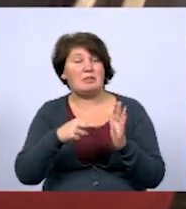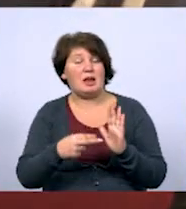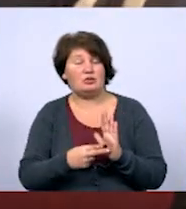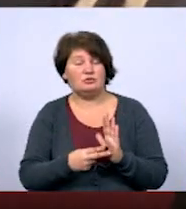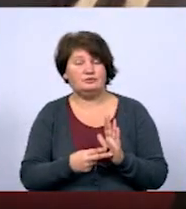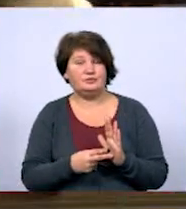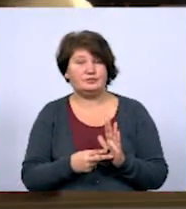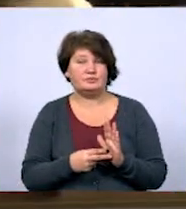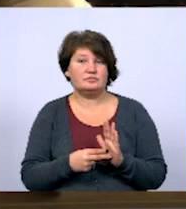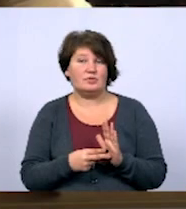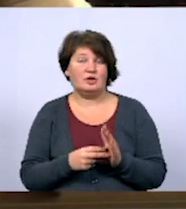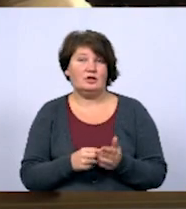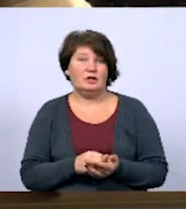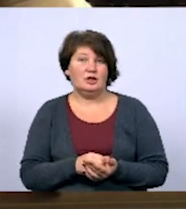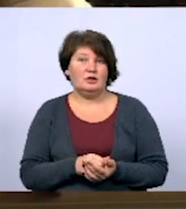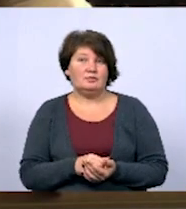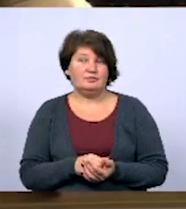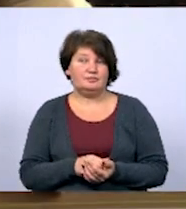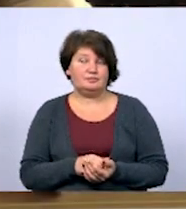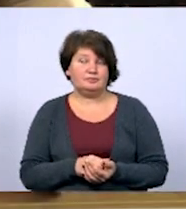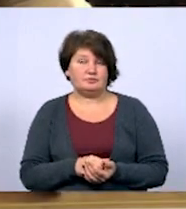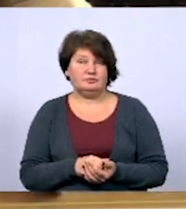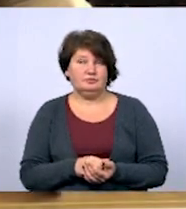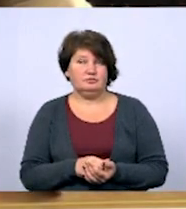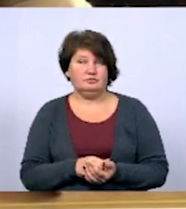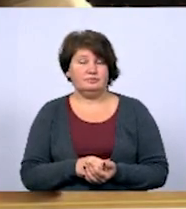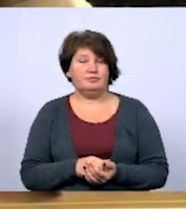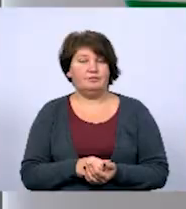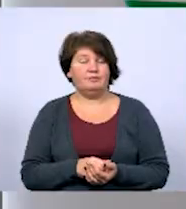Роман Булелик. Новини на Суспільному. Івано-Франківськ.